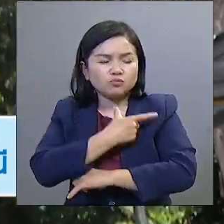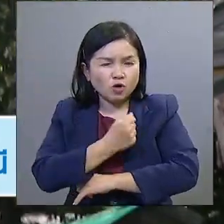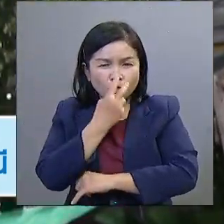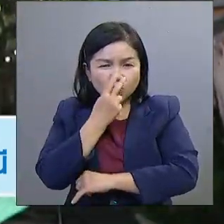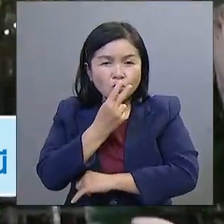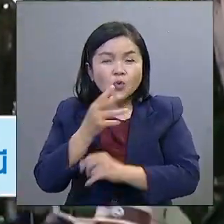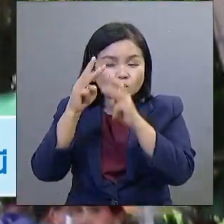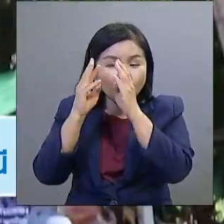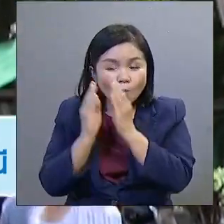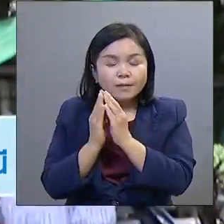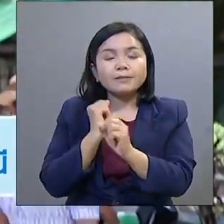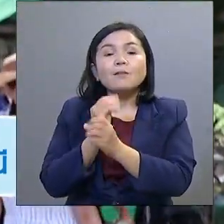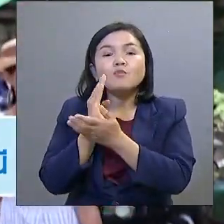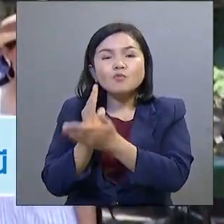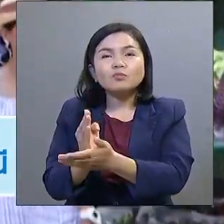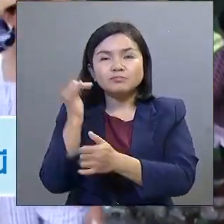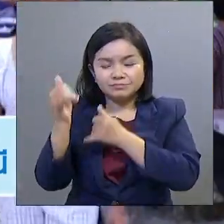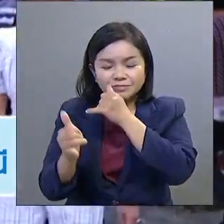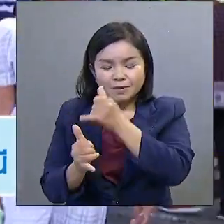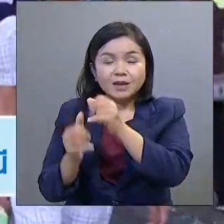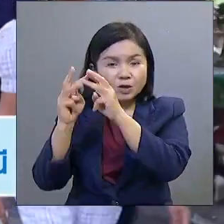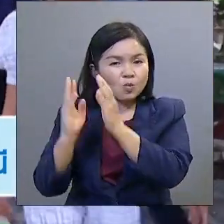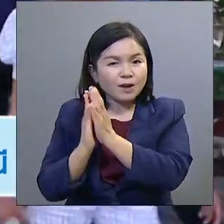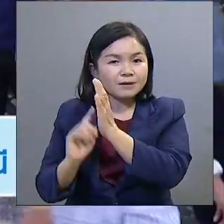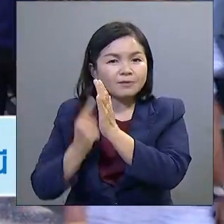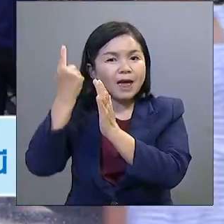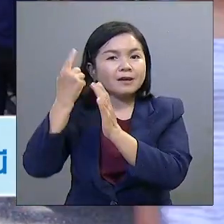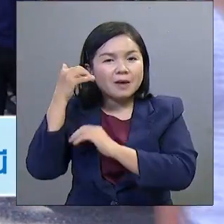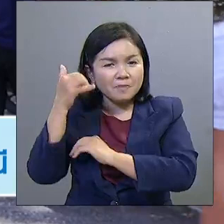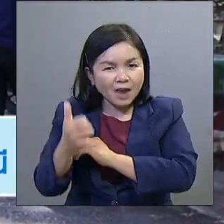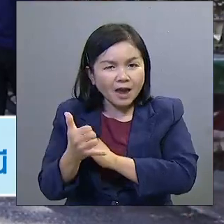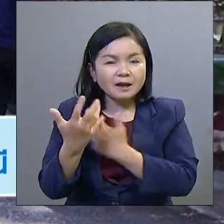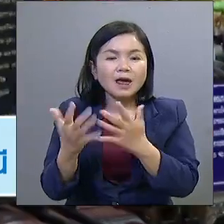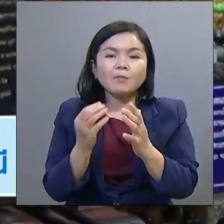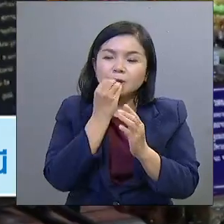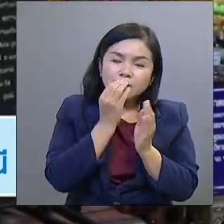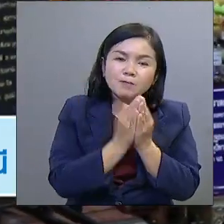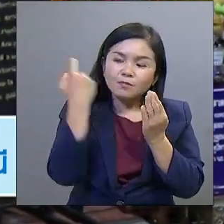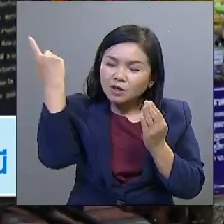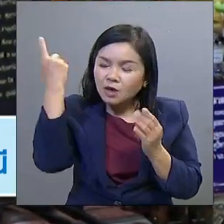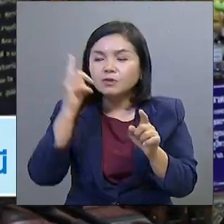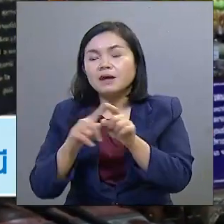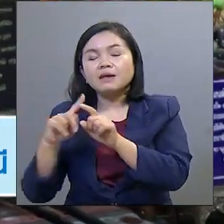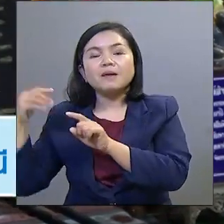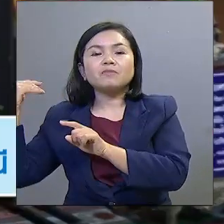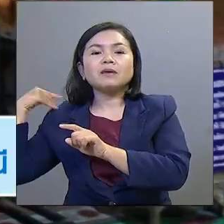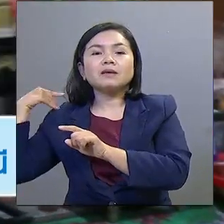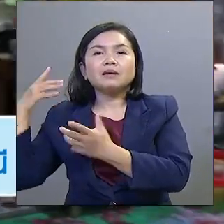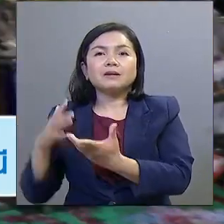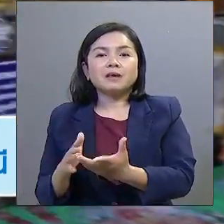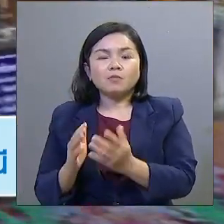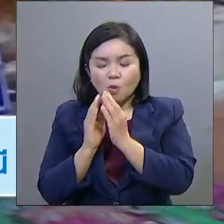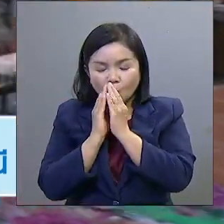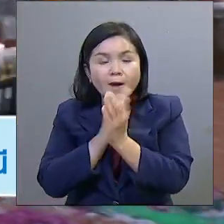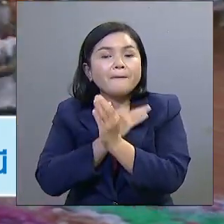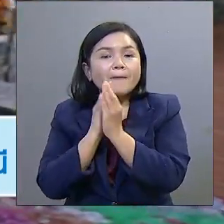ราณสถานและทำบุญจะนิยมมาที่วัดแห่งนี้ก่อนจะเดินทางไปรับประทานหอยนางรมขาวนวลอ้วนสะอาดของขึ้นชื่อที่อำเภอก